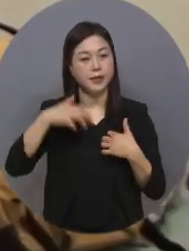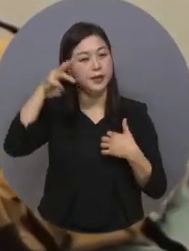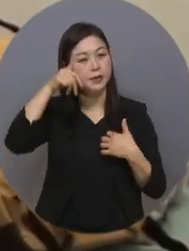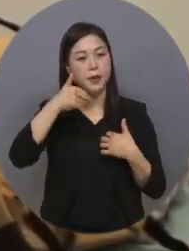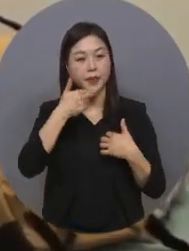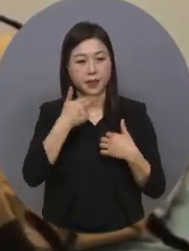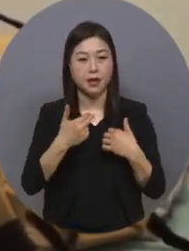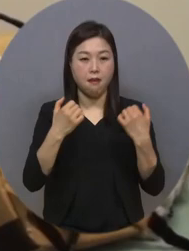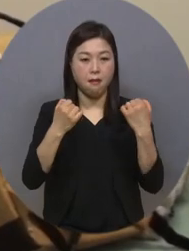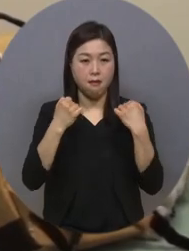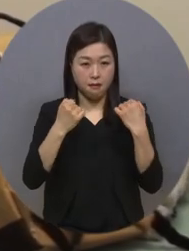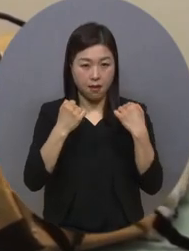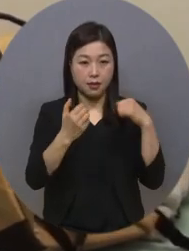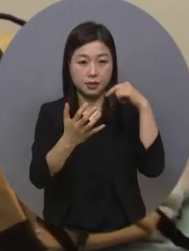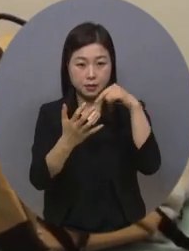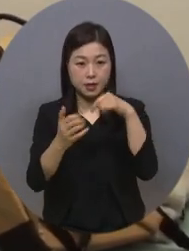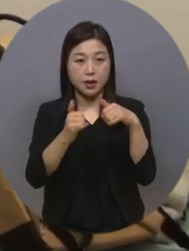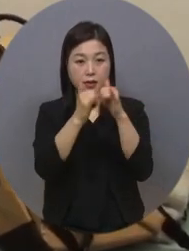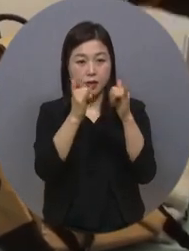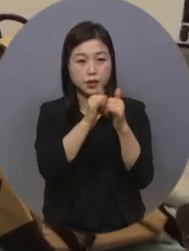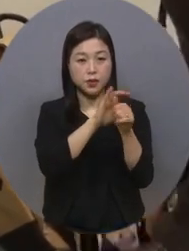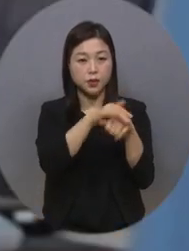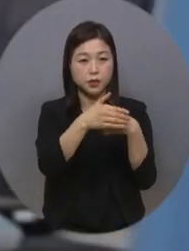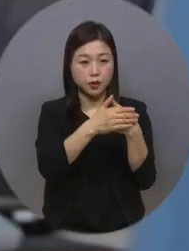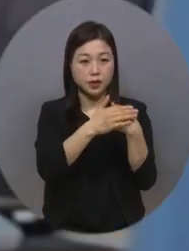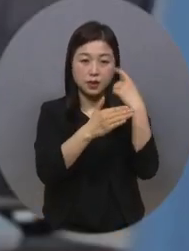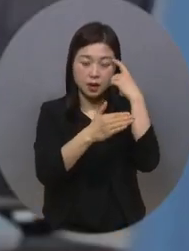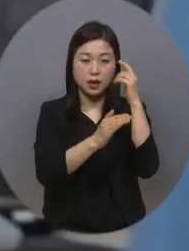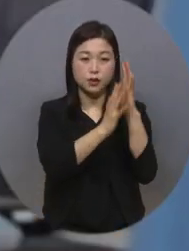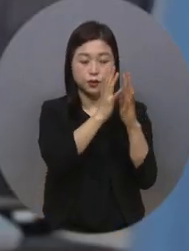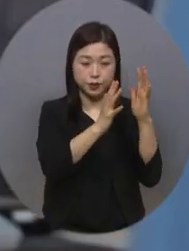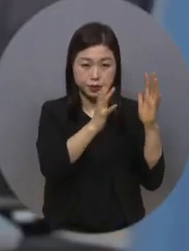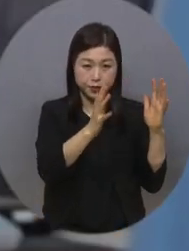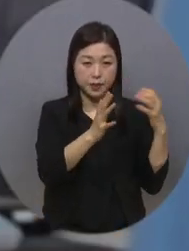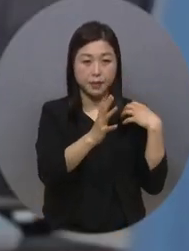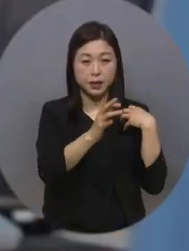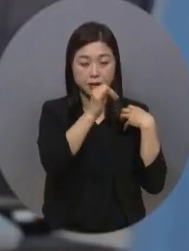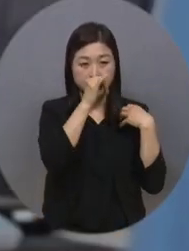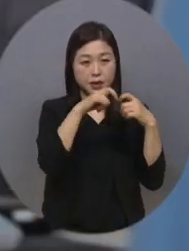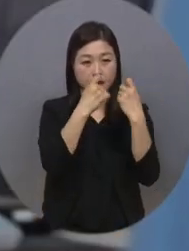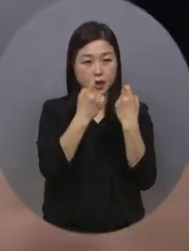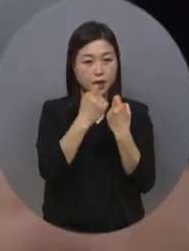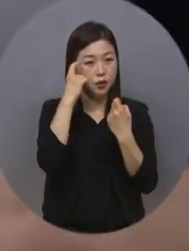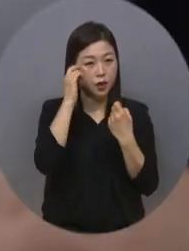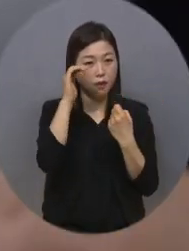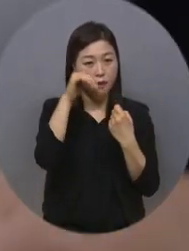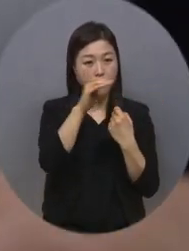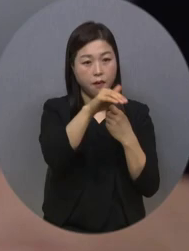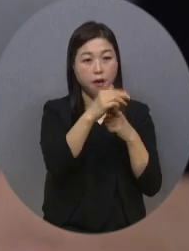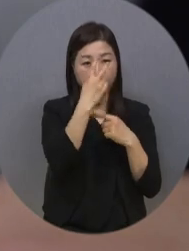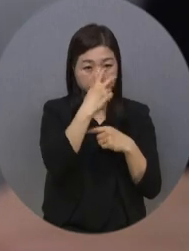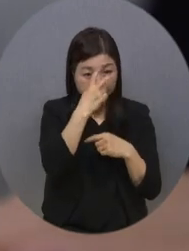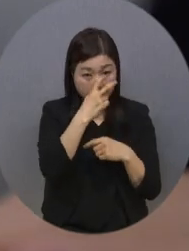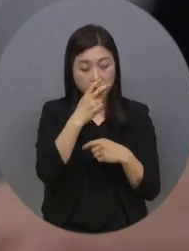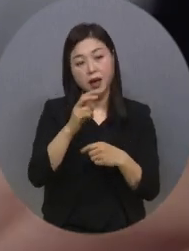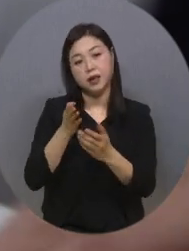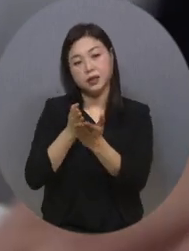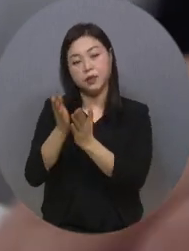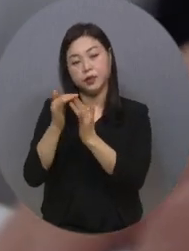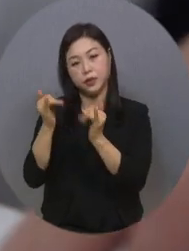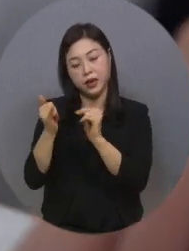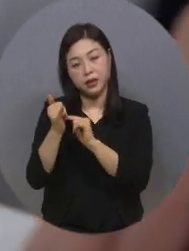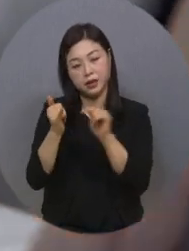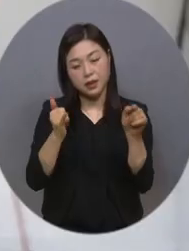건강교실의 시작은 사회적 협동조합 생각의 숲이 진행하는 개인별 뇌파 측정과 전문가의 뇌파 분석 및 관리